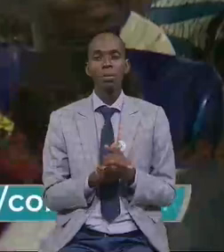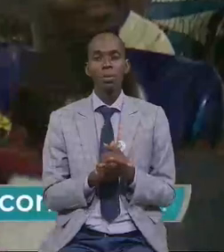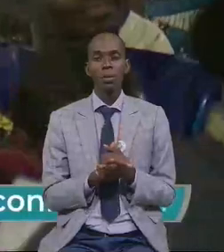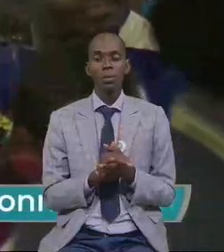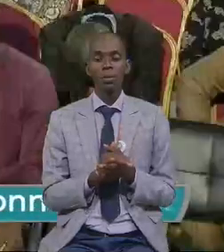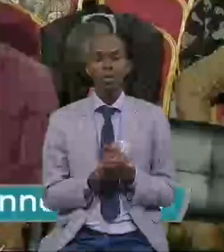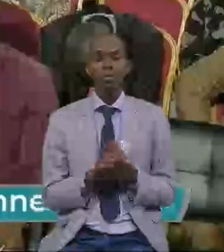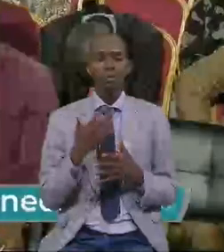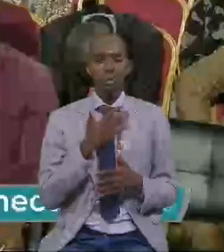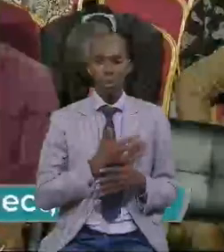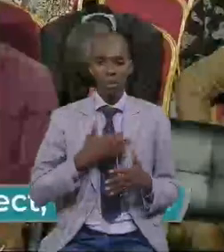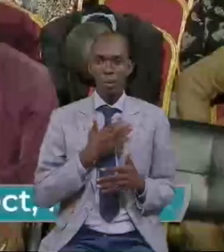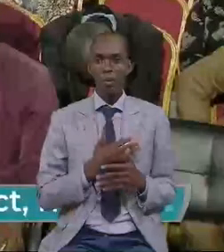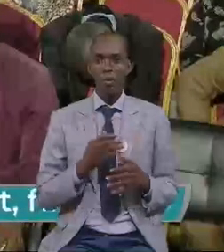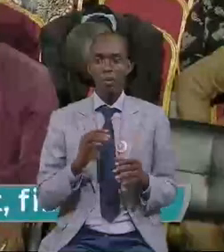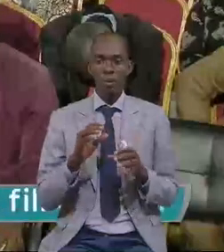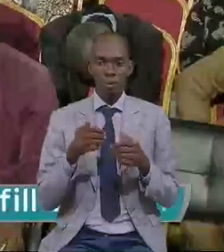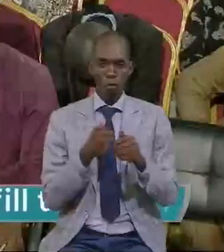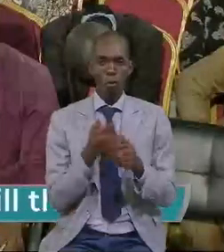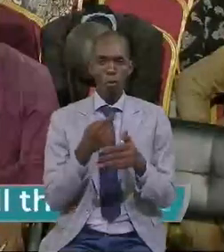au bas de l'écran.